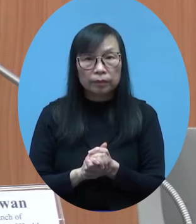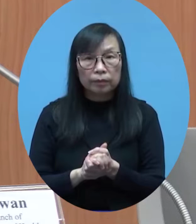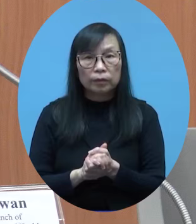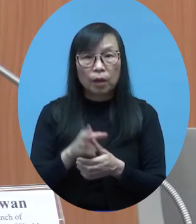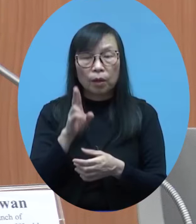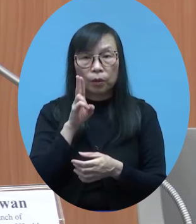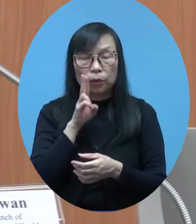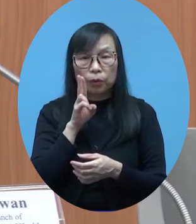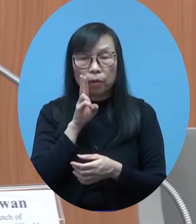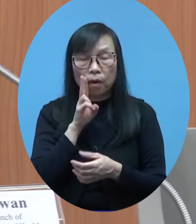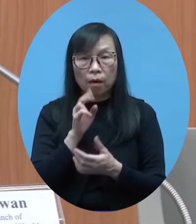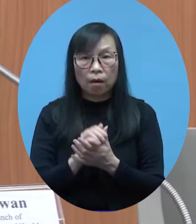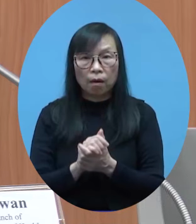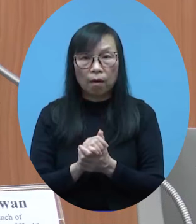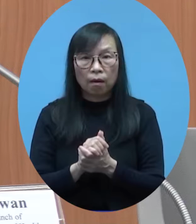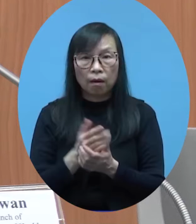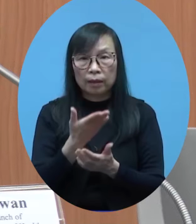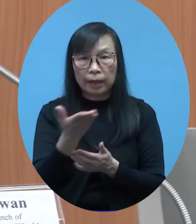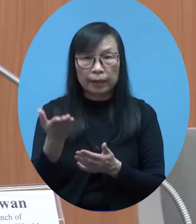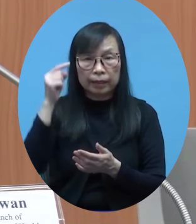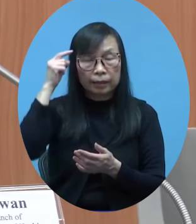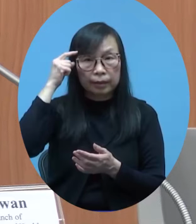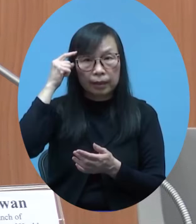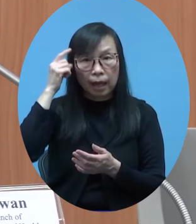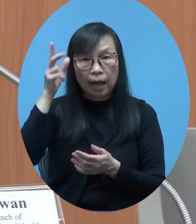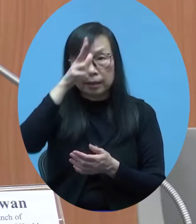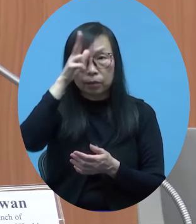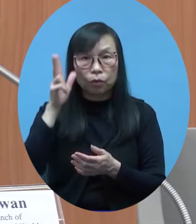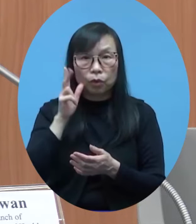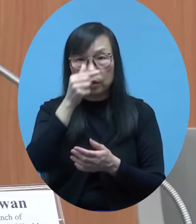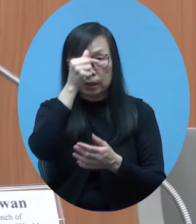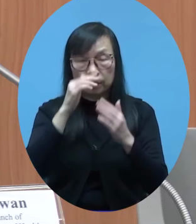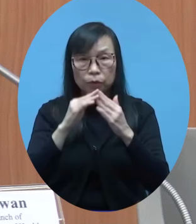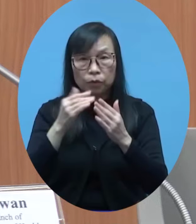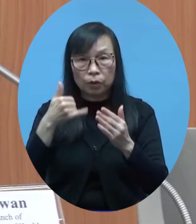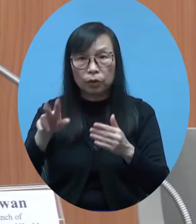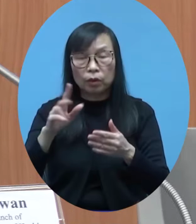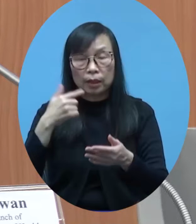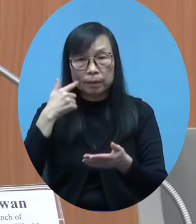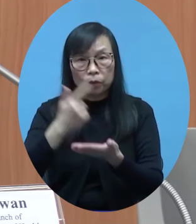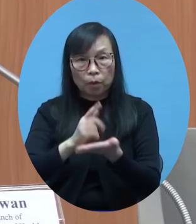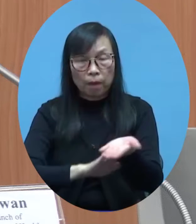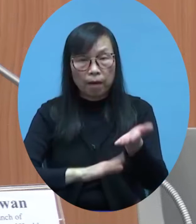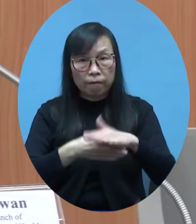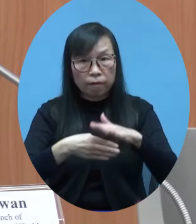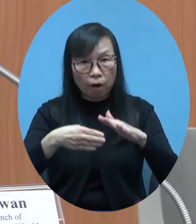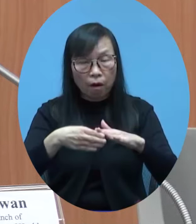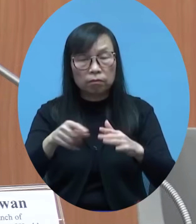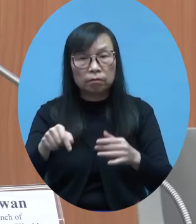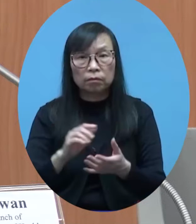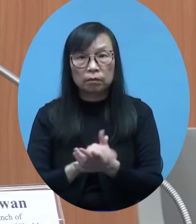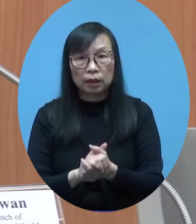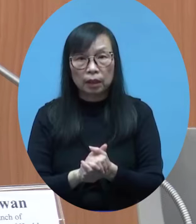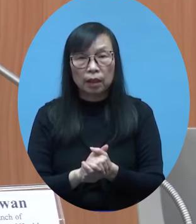如果大家都知道，如果聯合醫院咧就住去過深切治療部或者 2D 嘅病人咧，其實